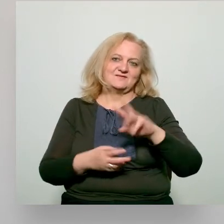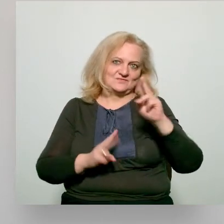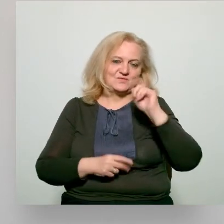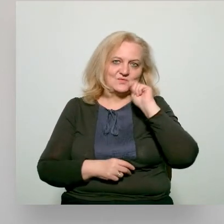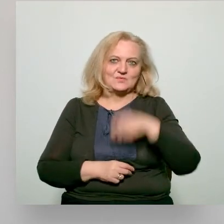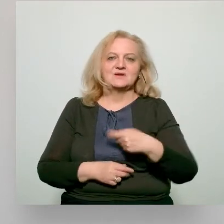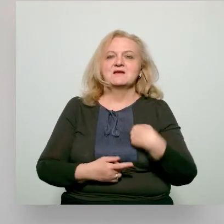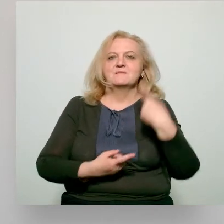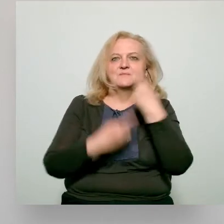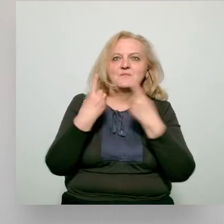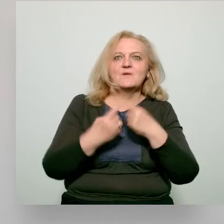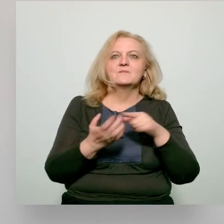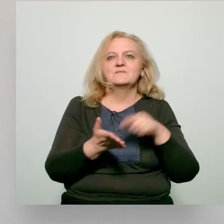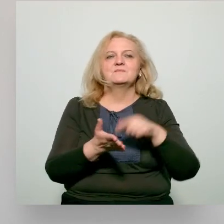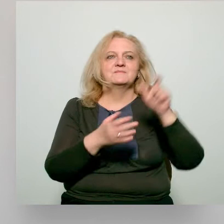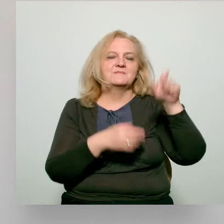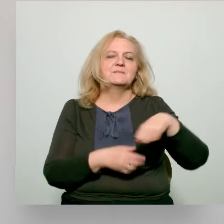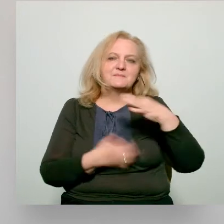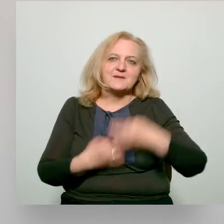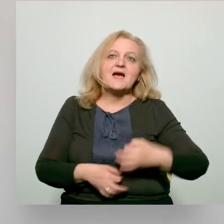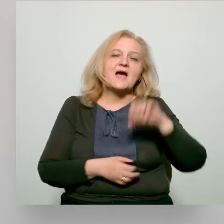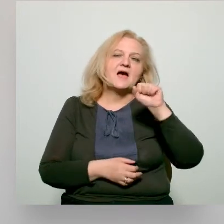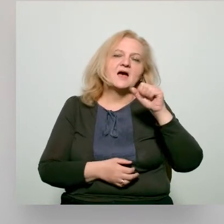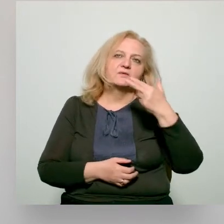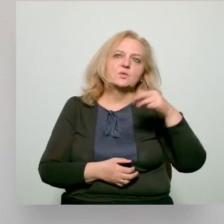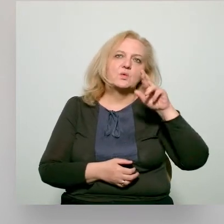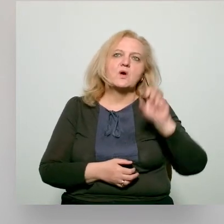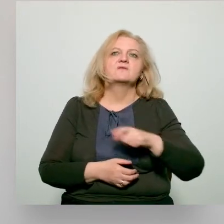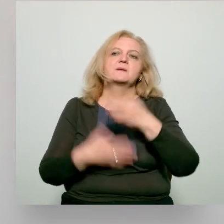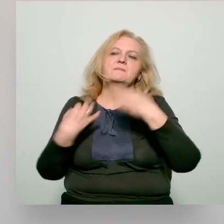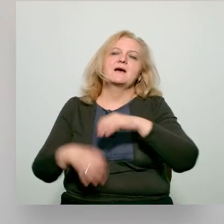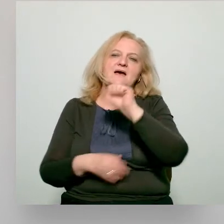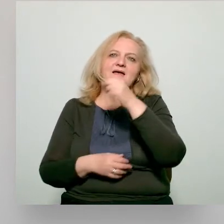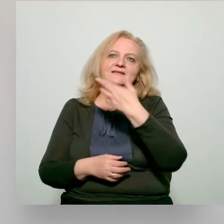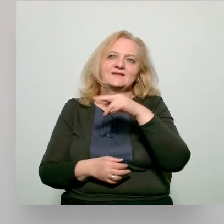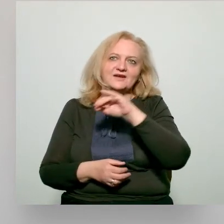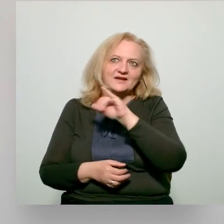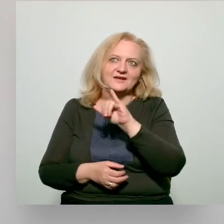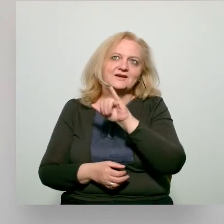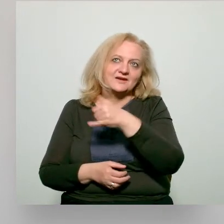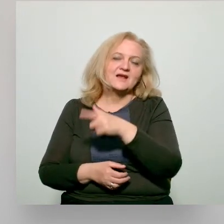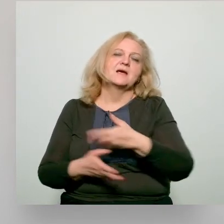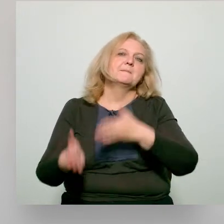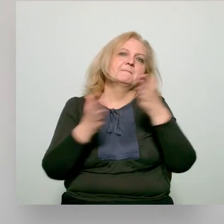i pani Andruchowicz, i pan Andrii, i pan Riabczuk,